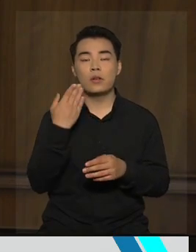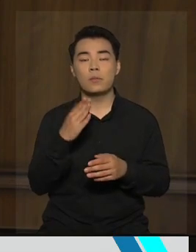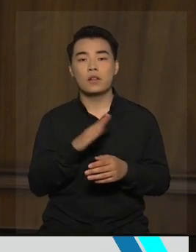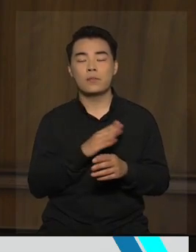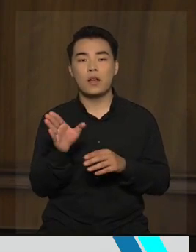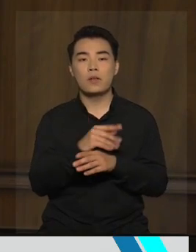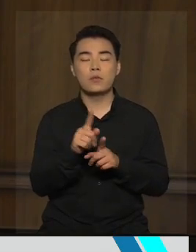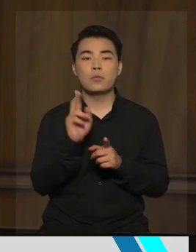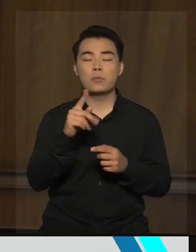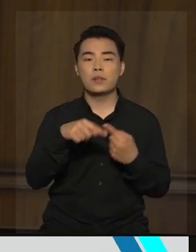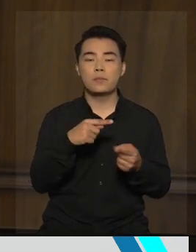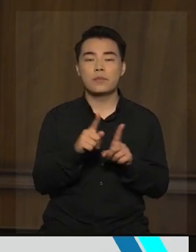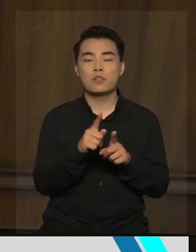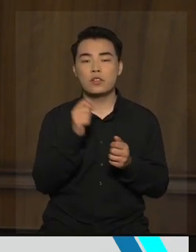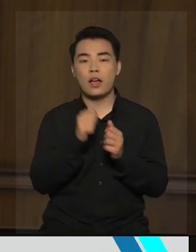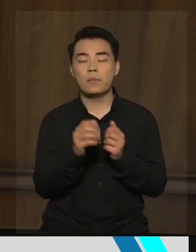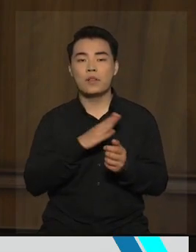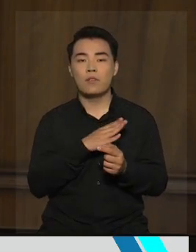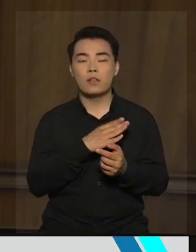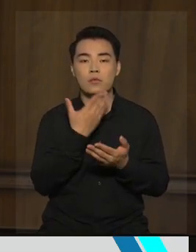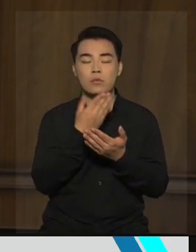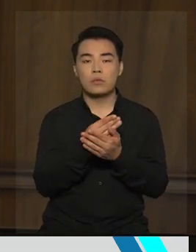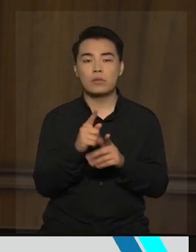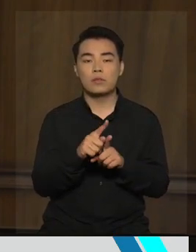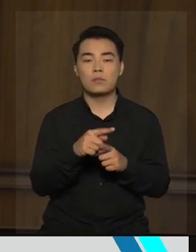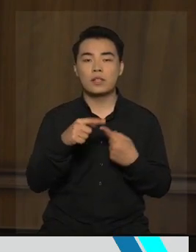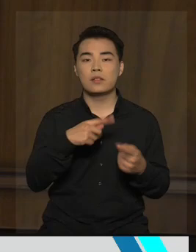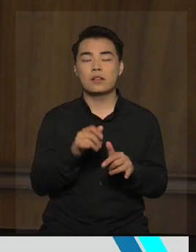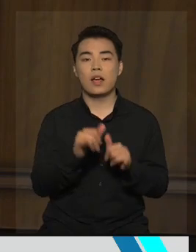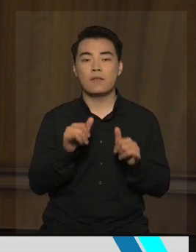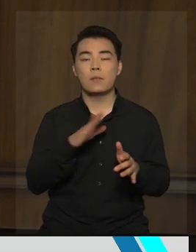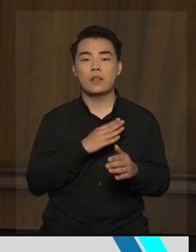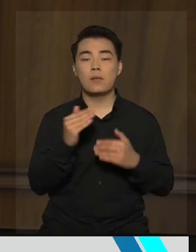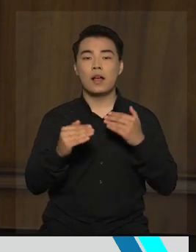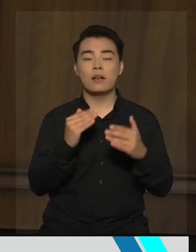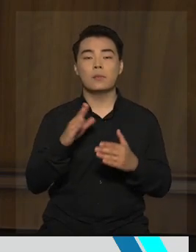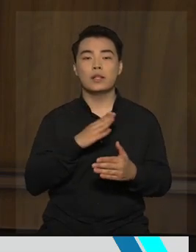индивидуальных предпринимателей. Это стимулировало бизнес, на самом деле, дробиться. И